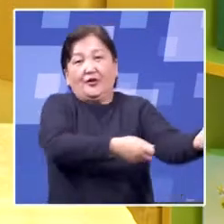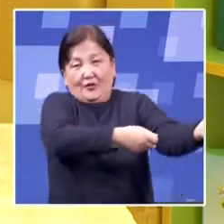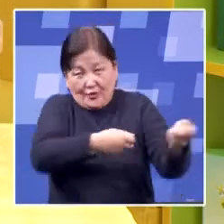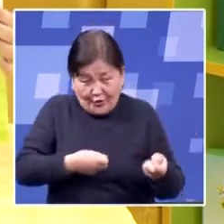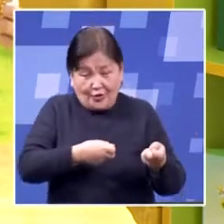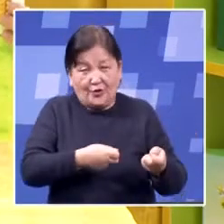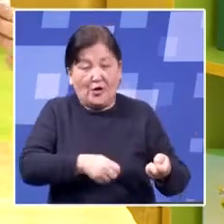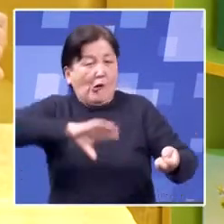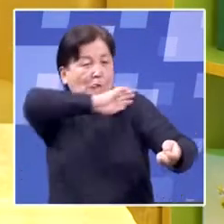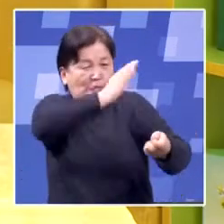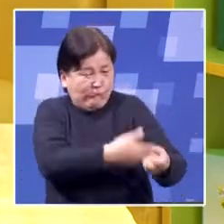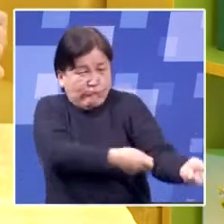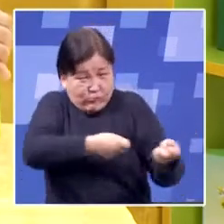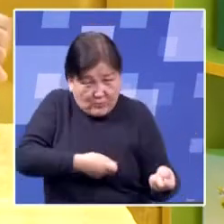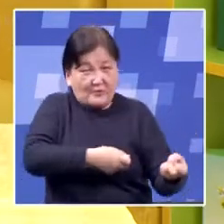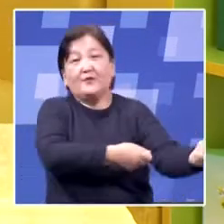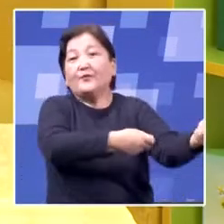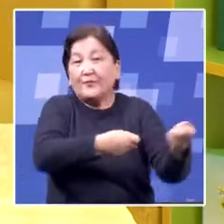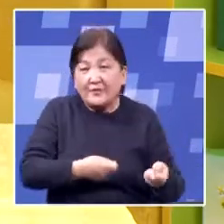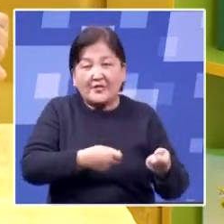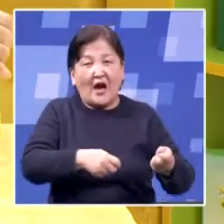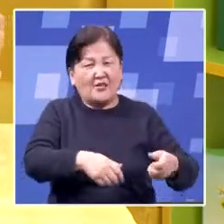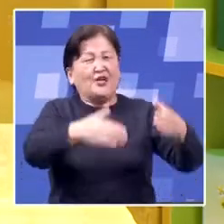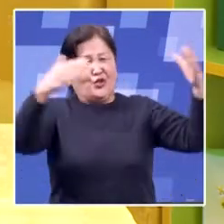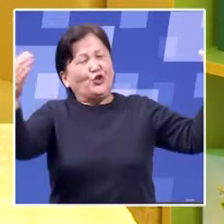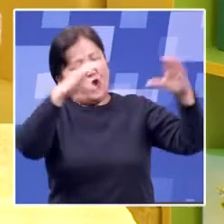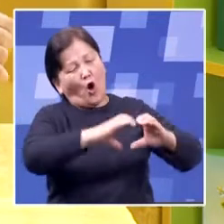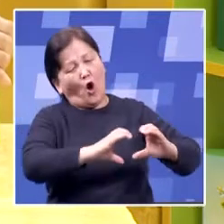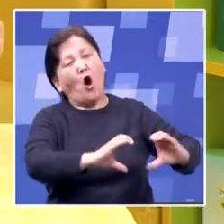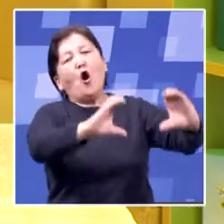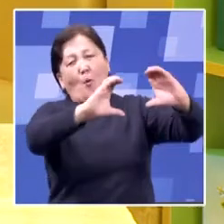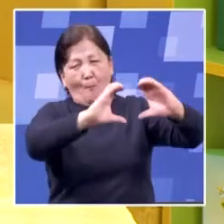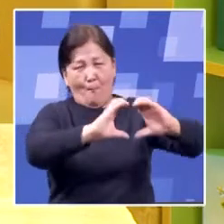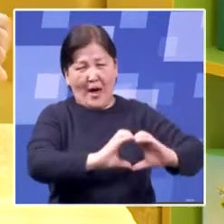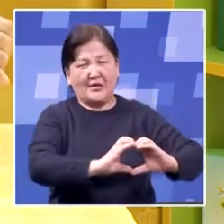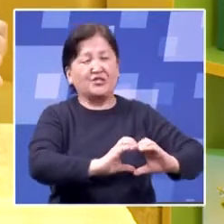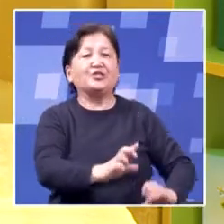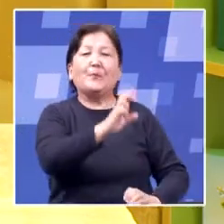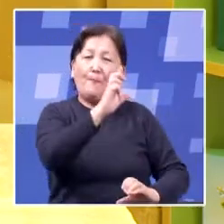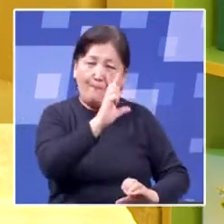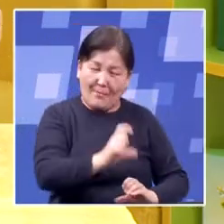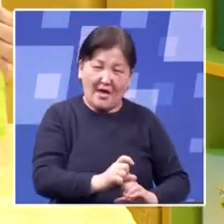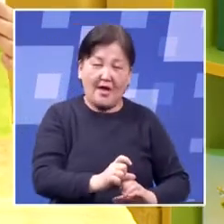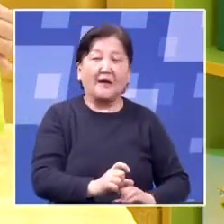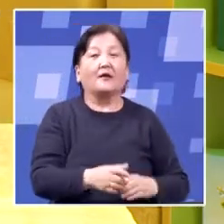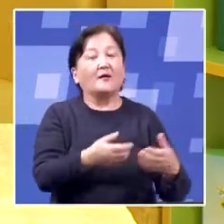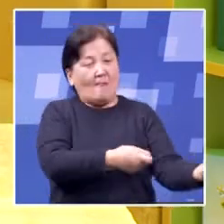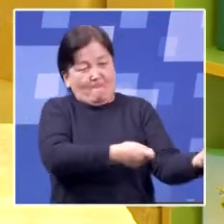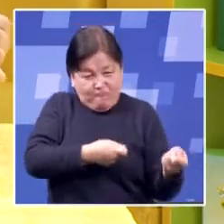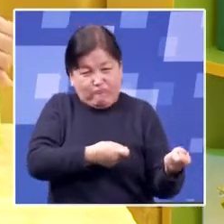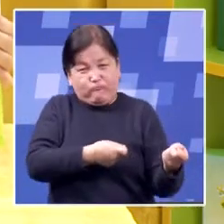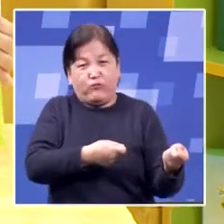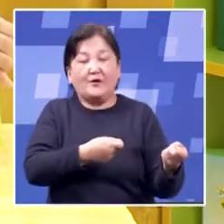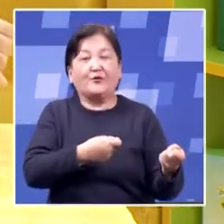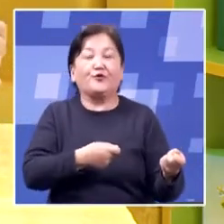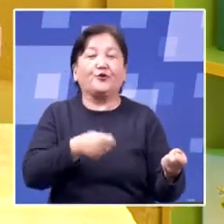Татты татты хүчлээ хүчлээ Ясон том манжин